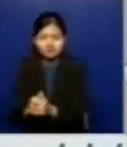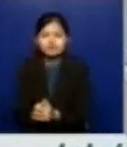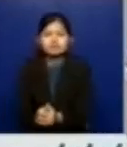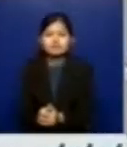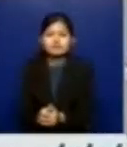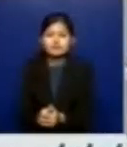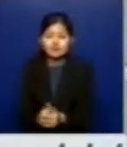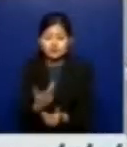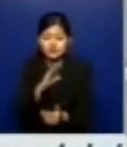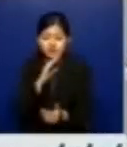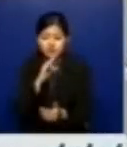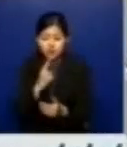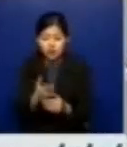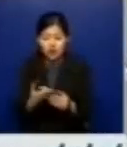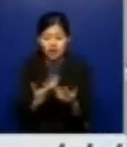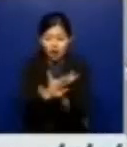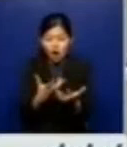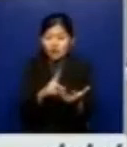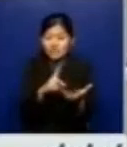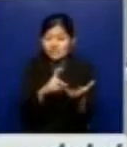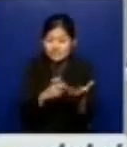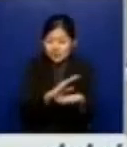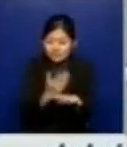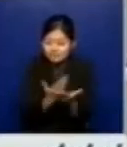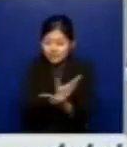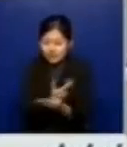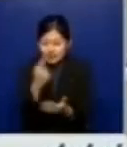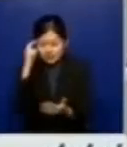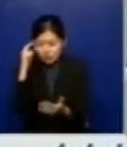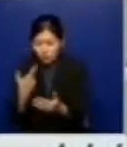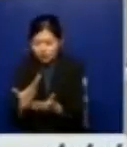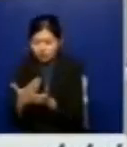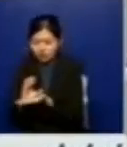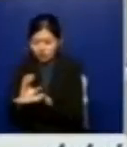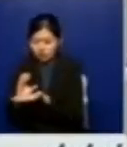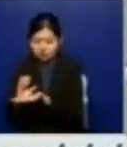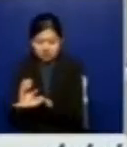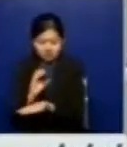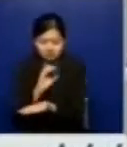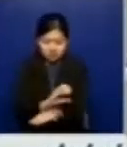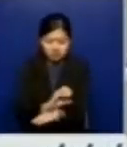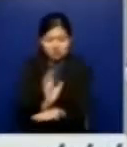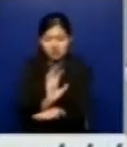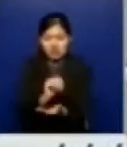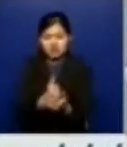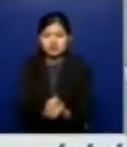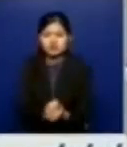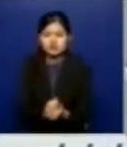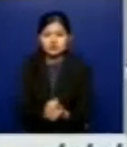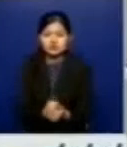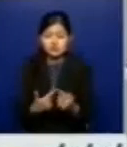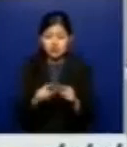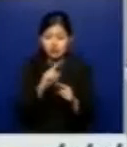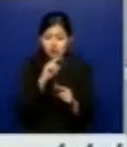ริงๆแล้วเนี่ยถ้าเป็นการเปลี่ยนอะไรเนี่ยไม่ควรจะคิดถ้าเป็นการเปลี่ยนโปรแกรมนะเป็นเวอร์ชันหนึ่งเป็นเวอร์ชันสองไม่ควรจะคิดแต่ในส่ว